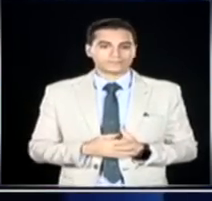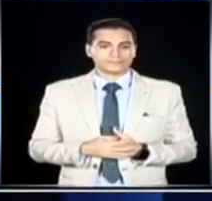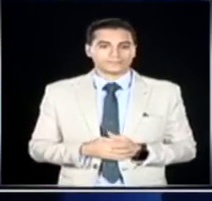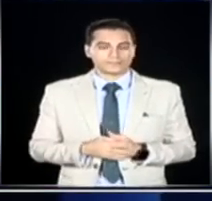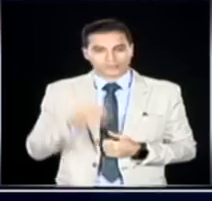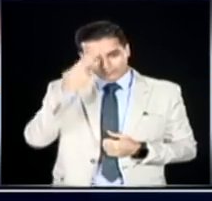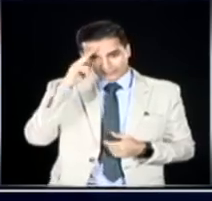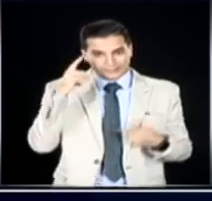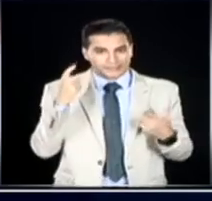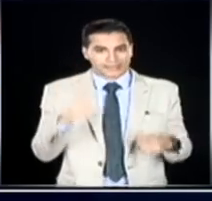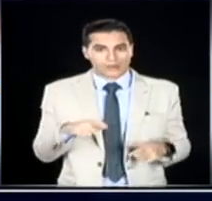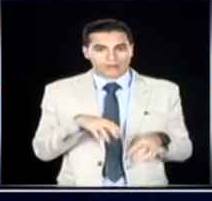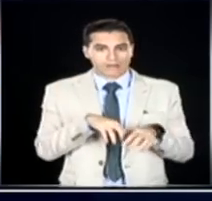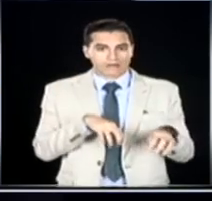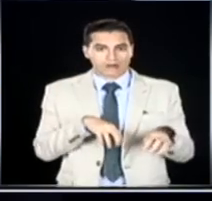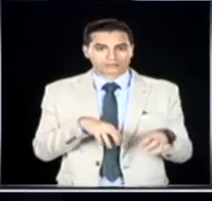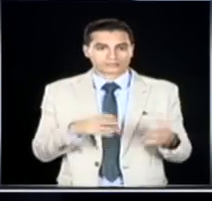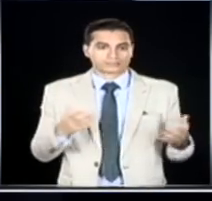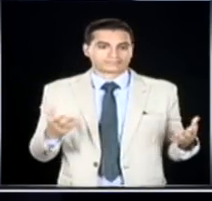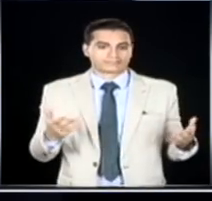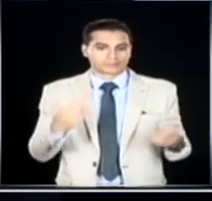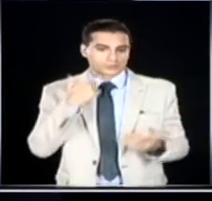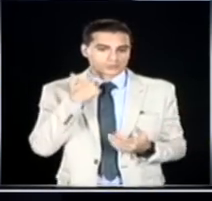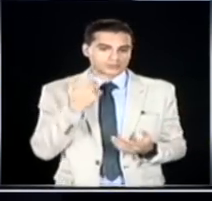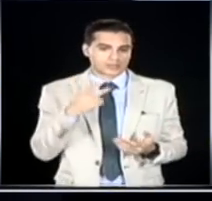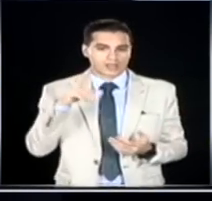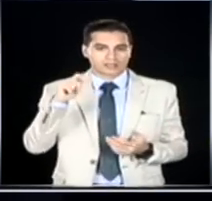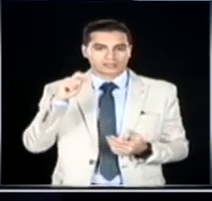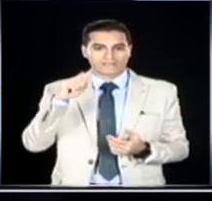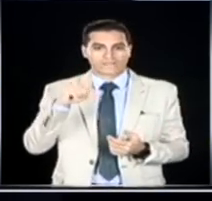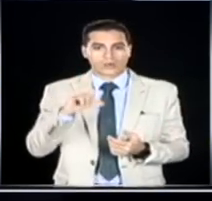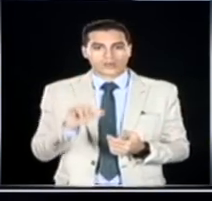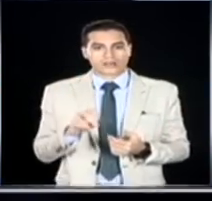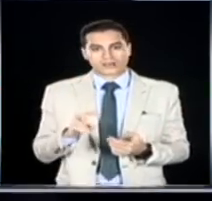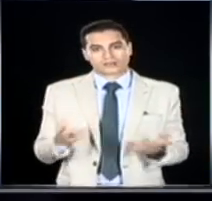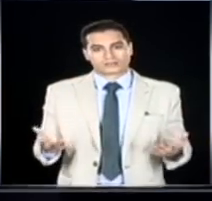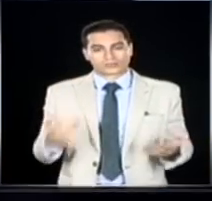مين الدوله اللي كانت في ايران دوله الصفويه